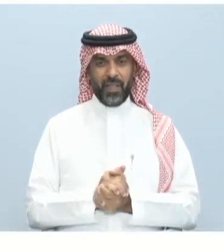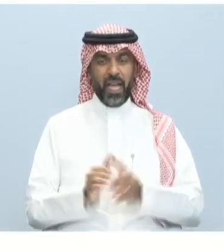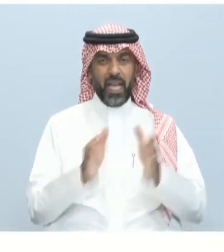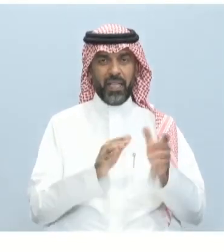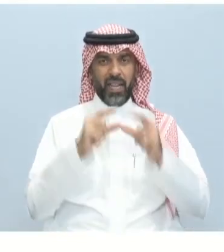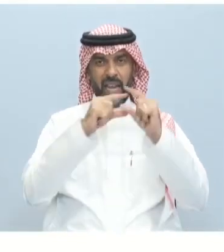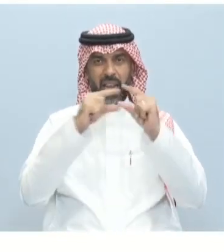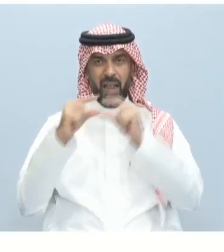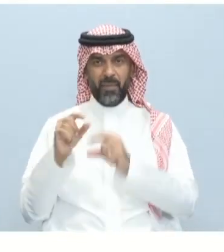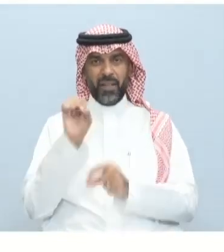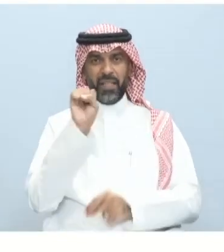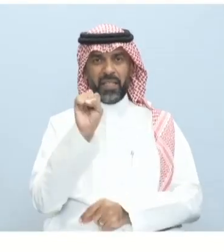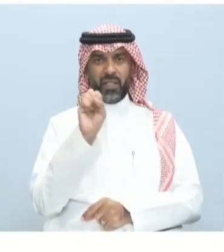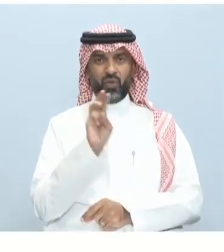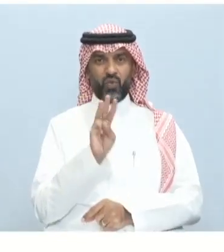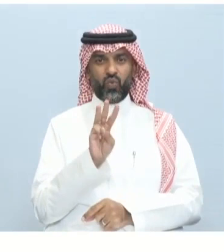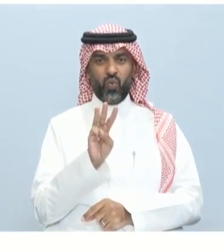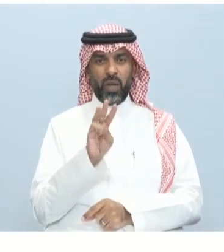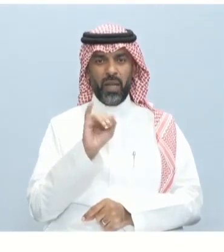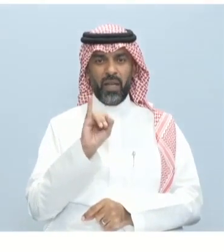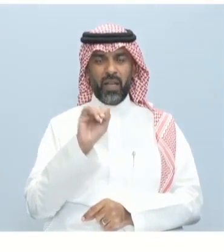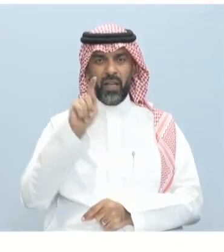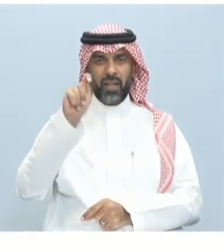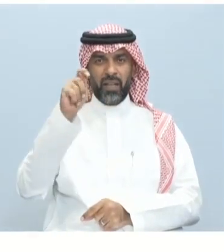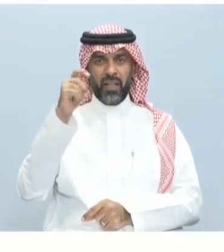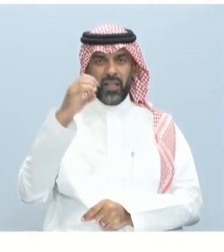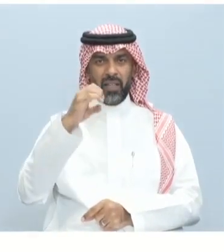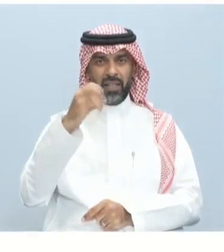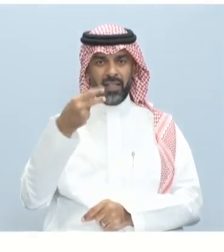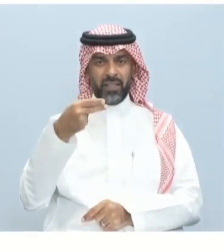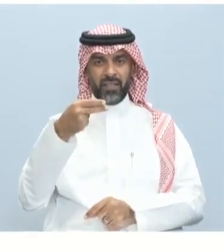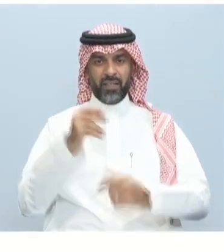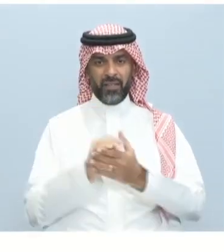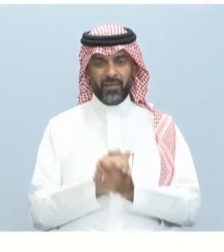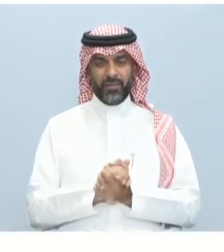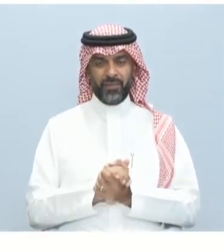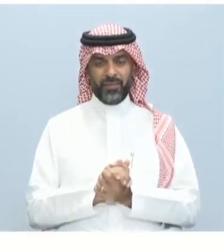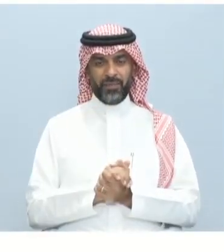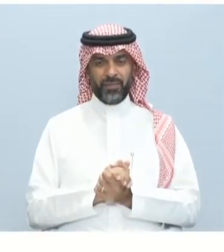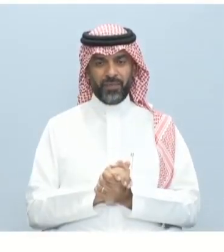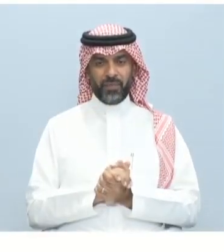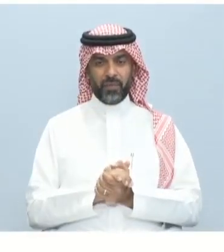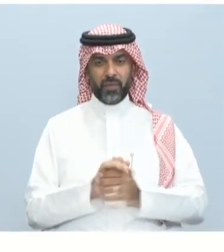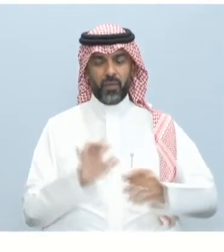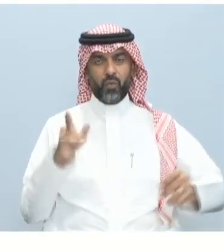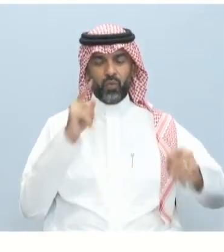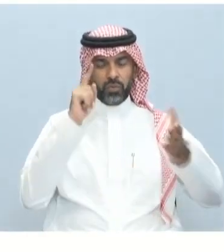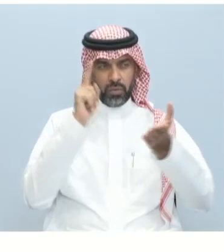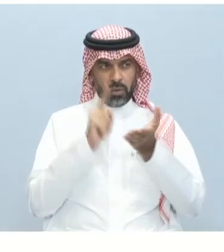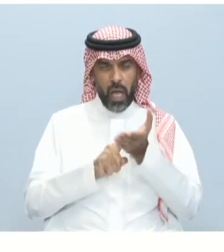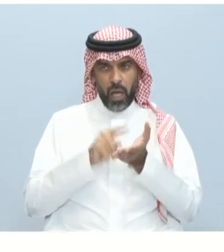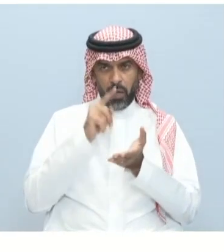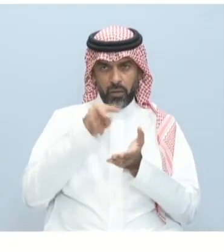أيضا switch custom to custom number تحقق من